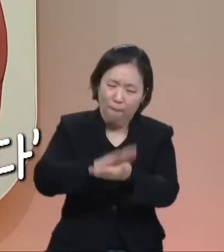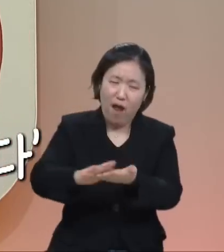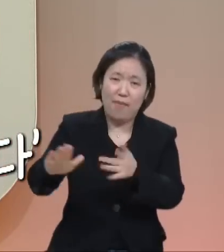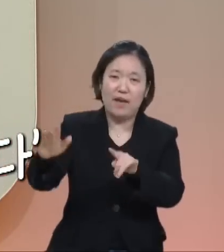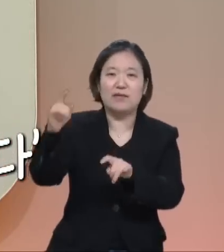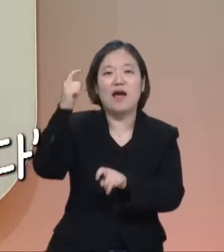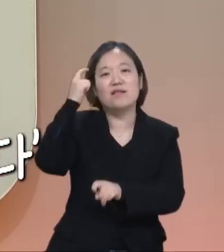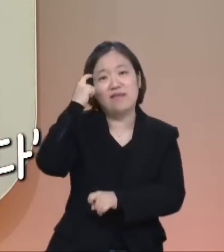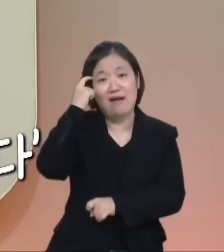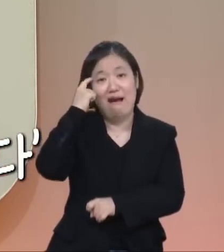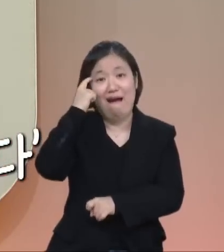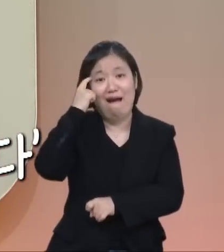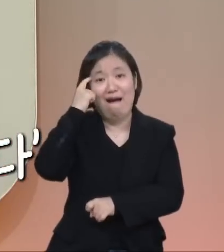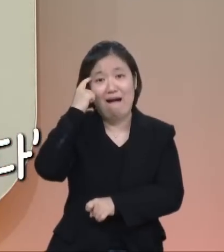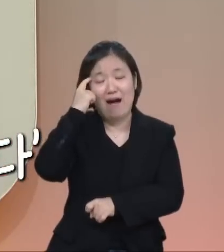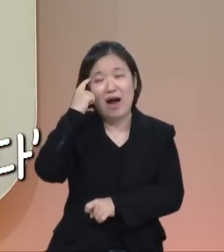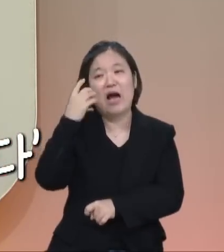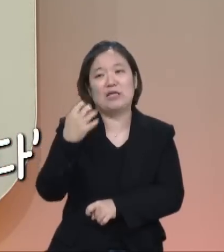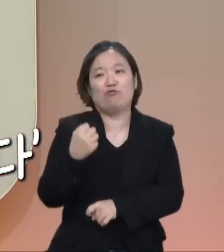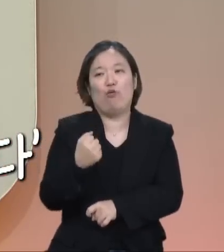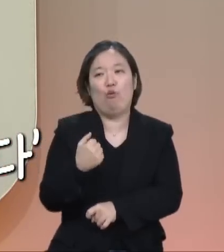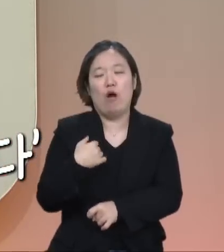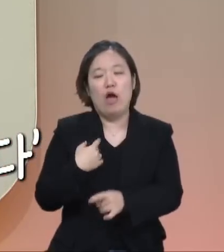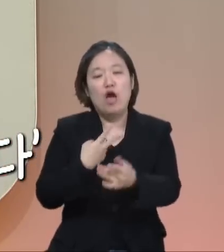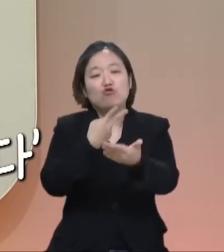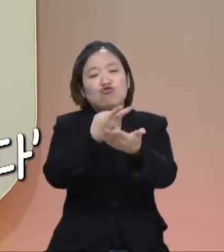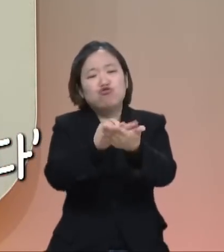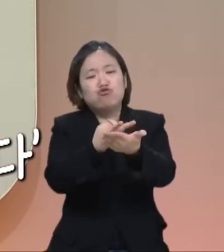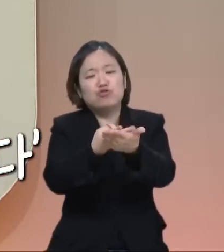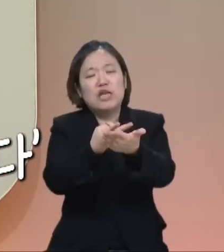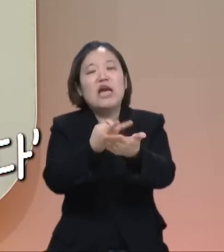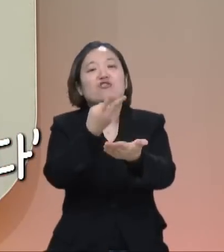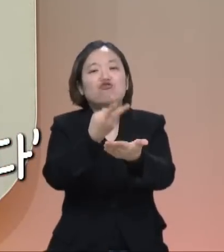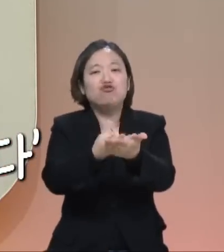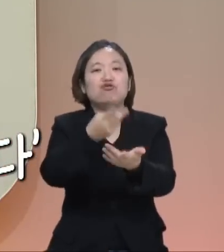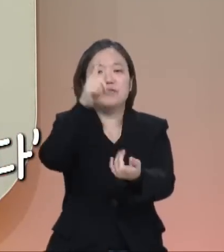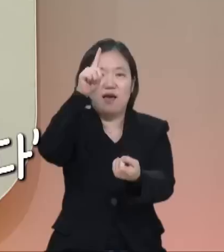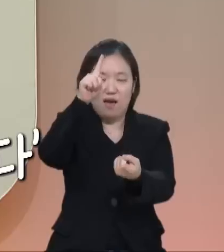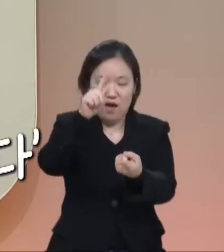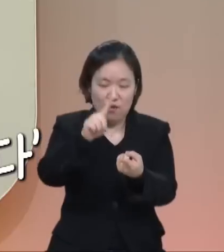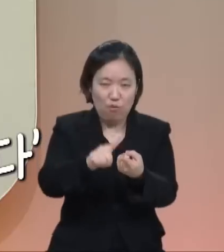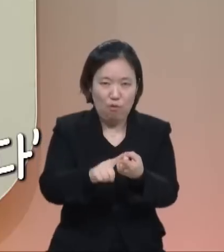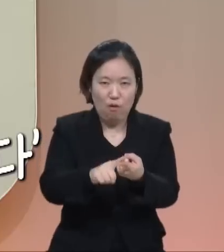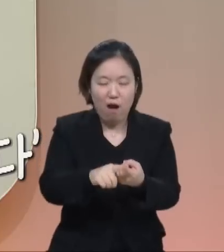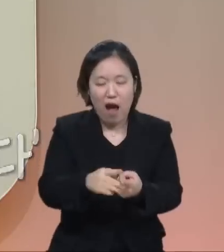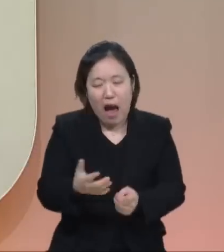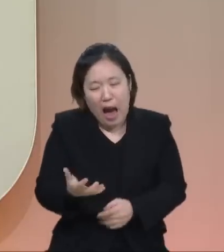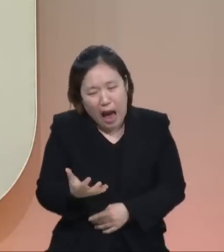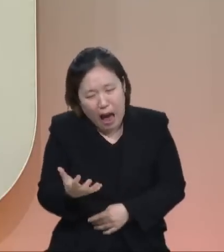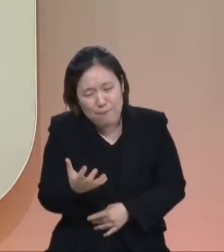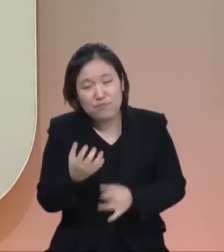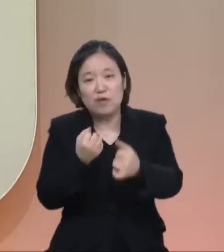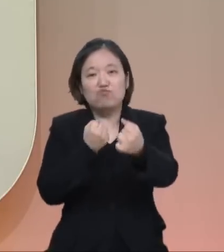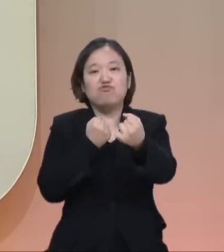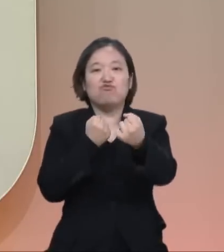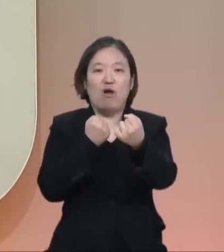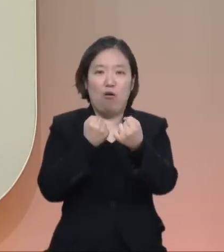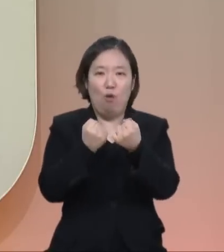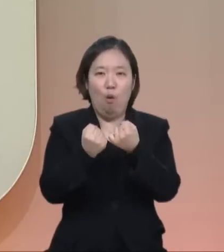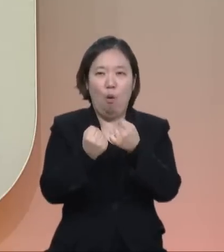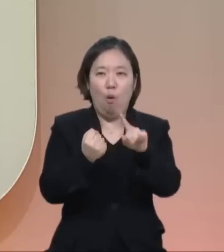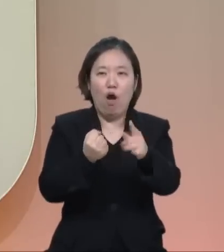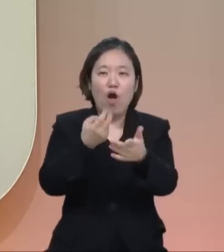누워있는 채 뭐 자리에 일어나지 못할 정도로 그렇게 병세가 깊어서 그 아픈 별을 부여잡고